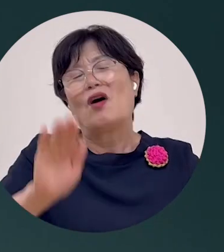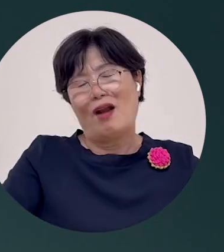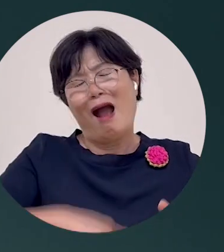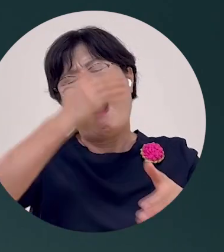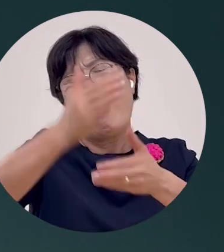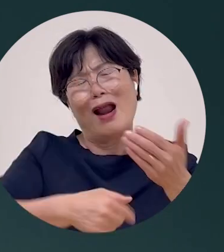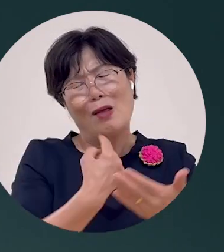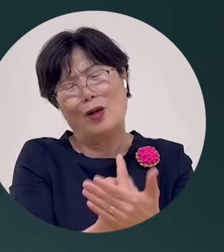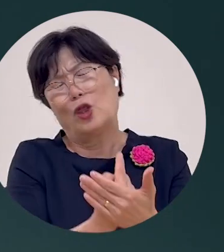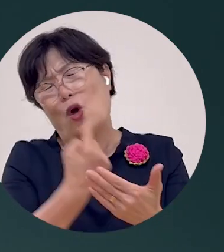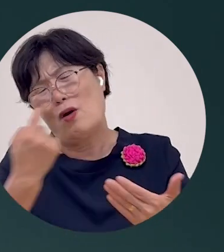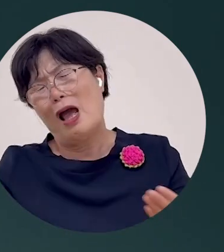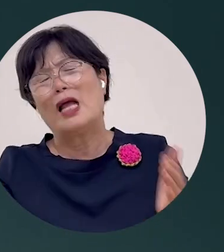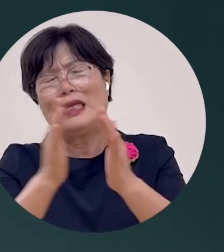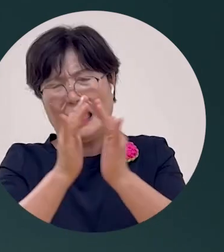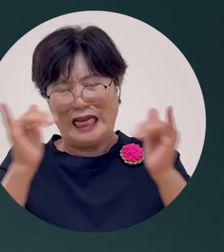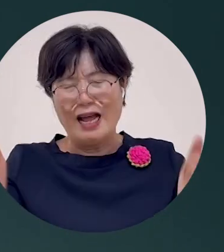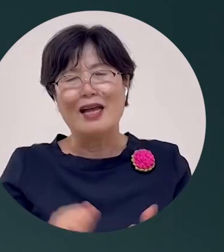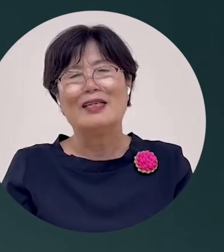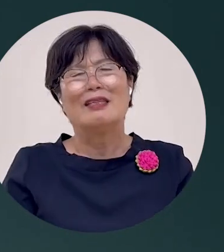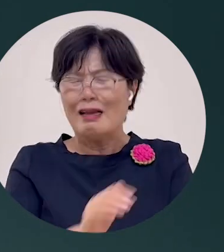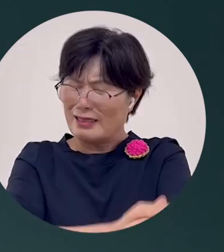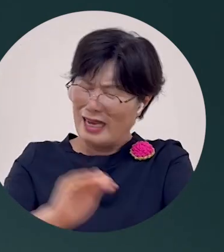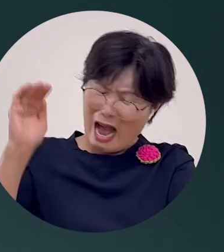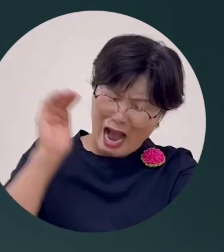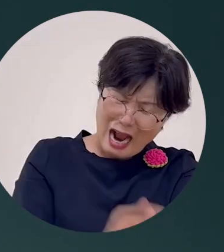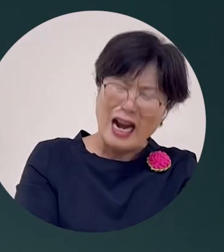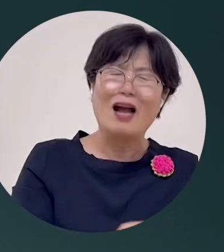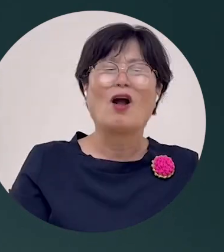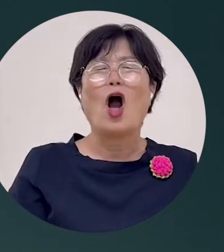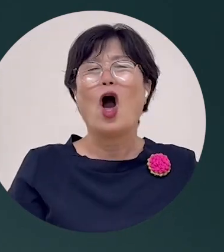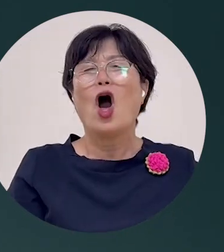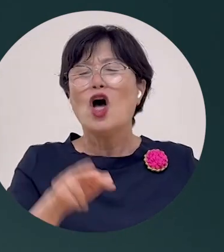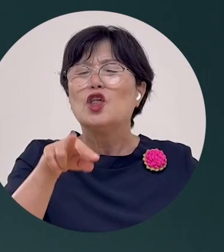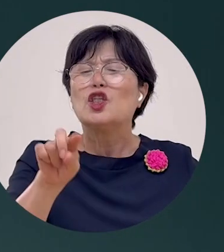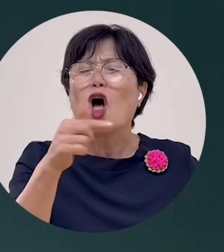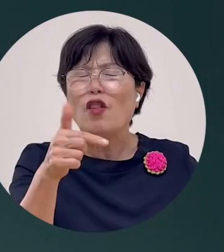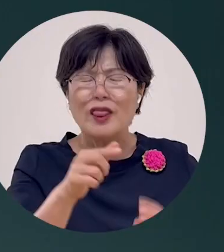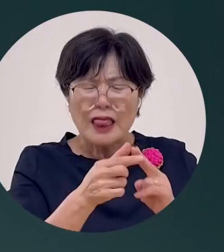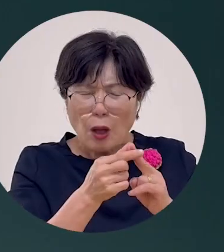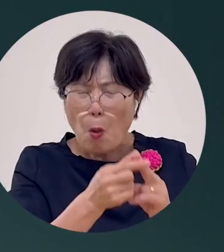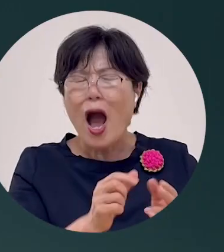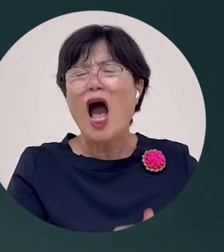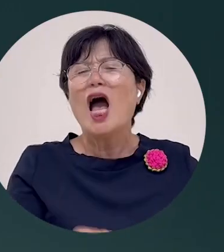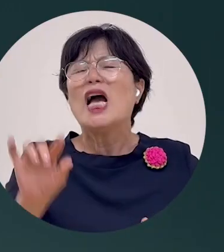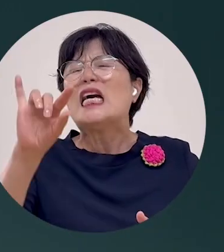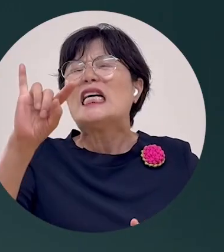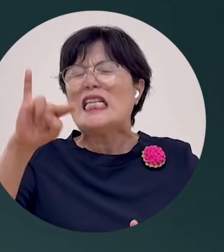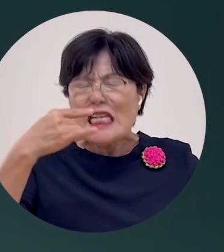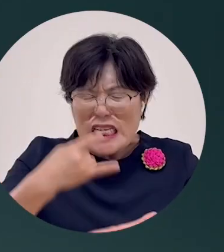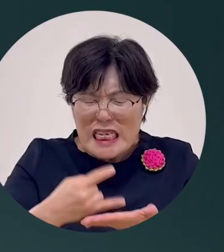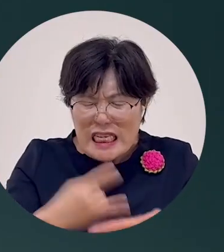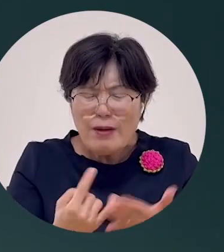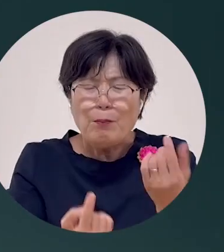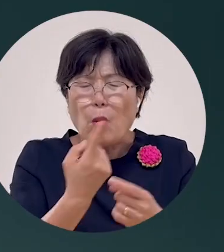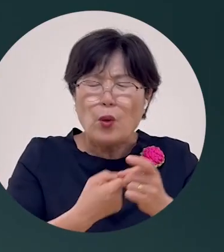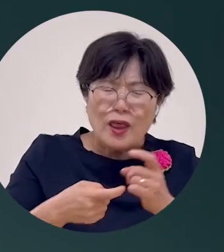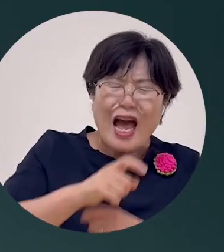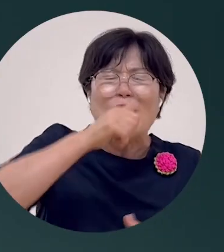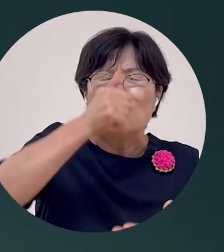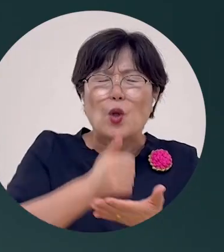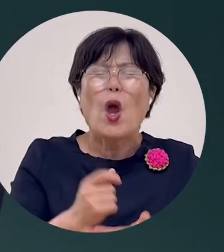타락한 인간은 잘하는 것, 성과 의보다 죄악이요 훨씬 더